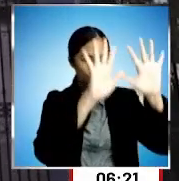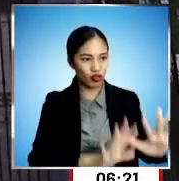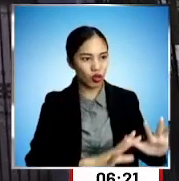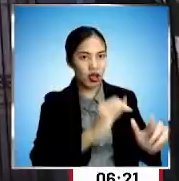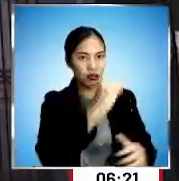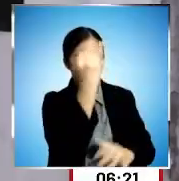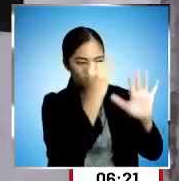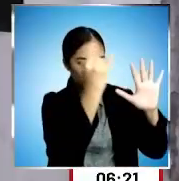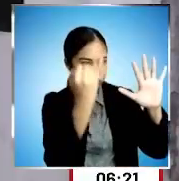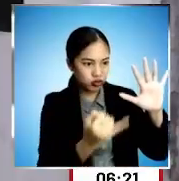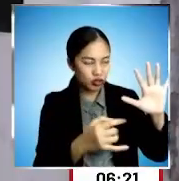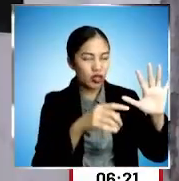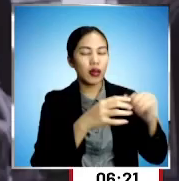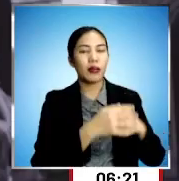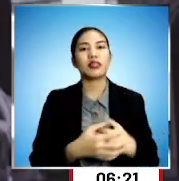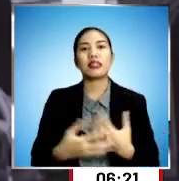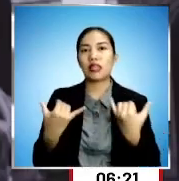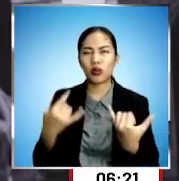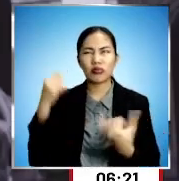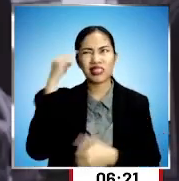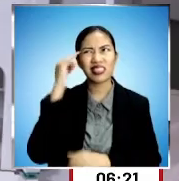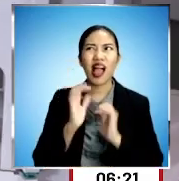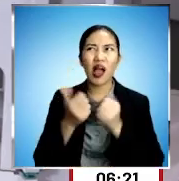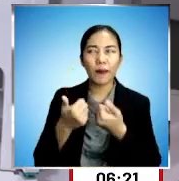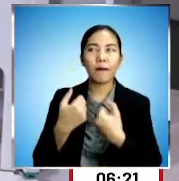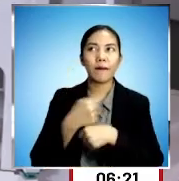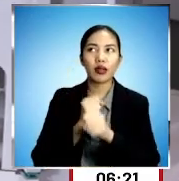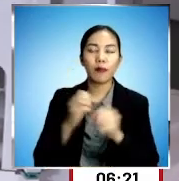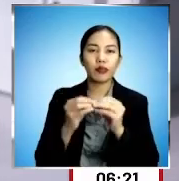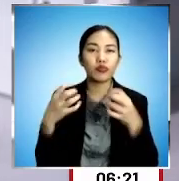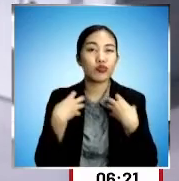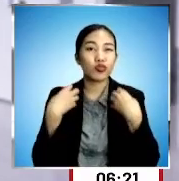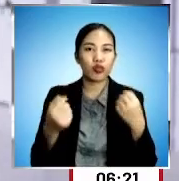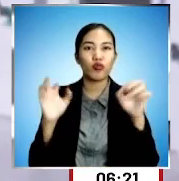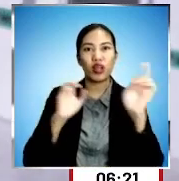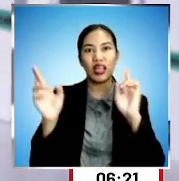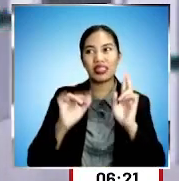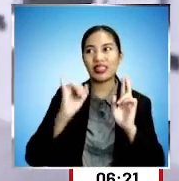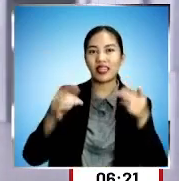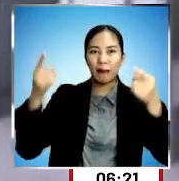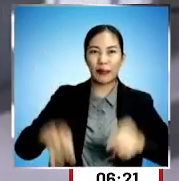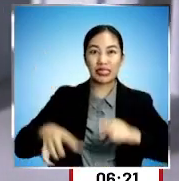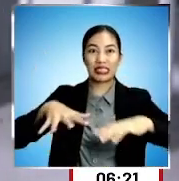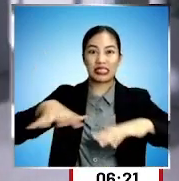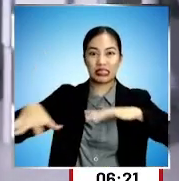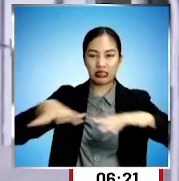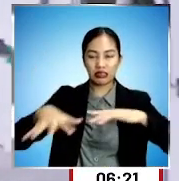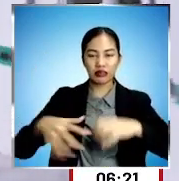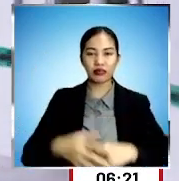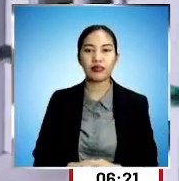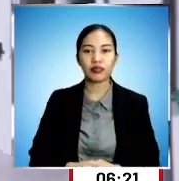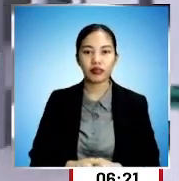para maging mas matibay at handa sa sinasabi nilang The Big One. Nasa 86 na piraso ng seismic isolator ang inilagay ni